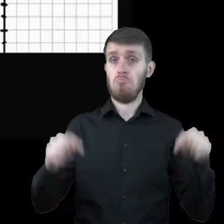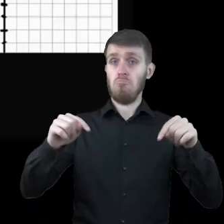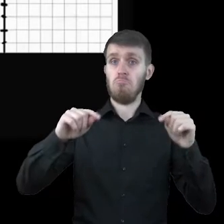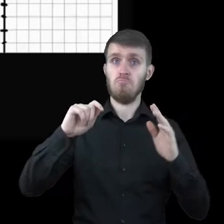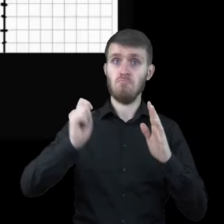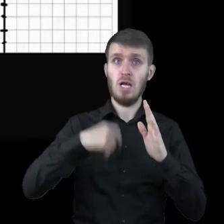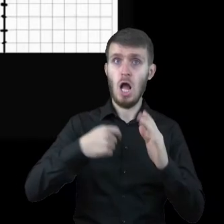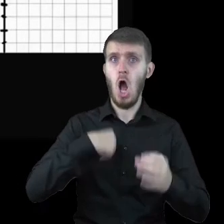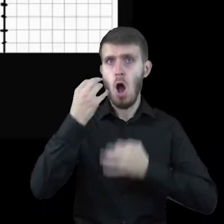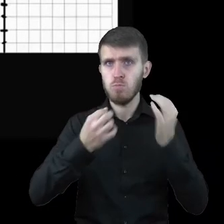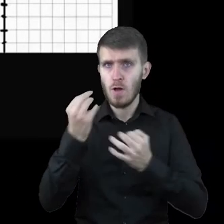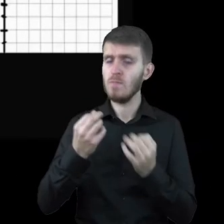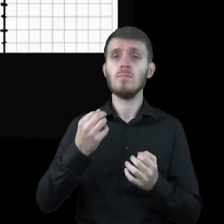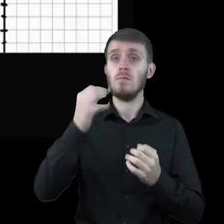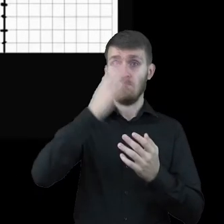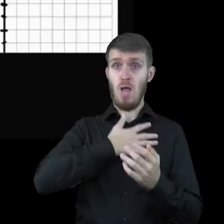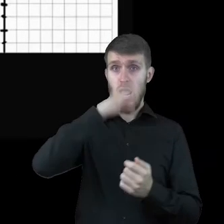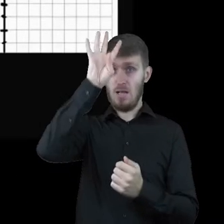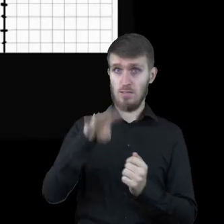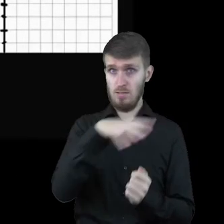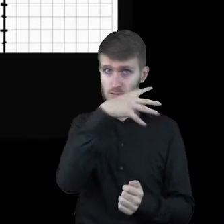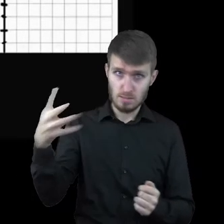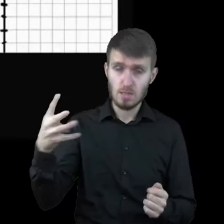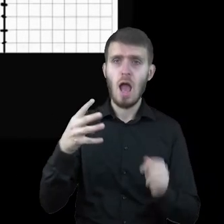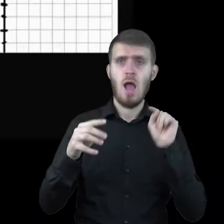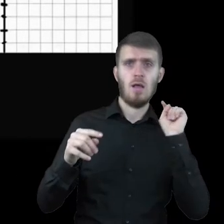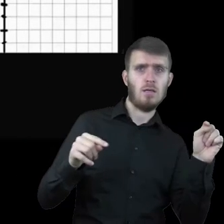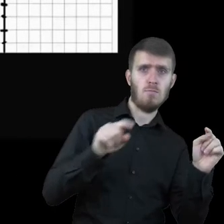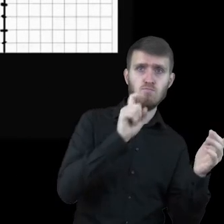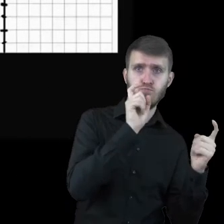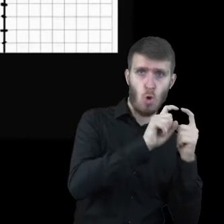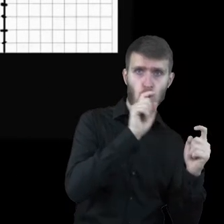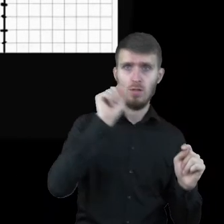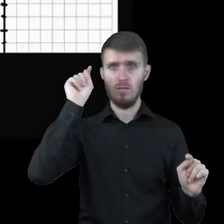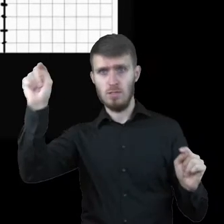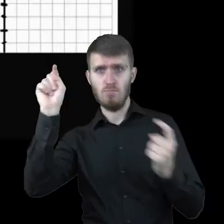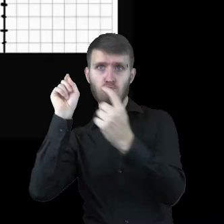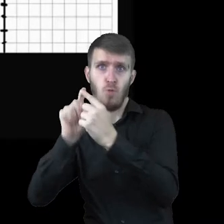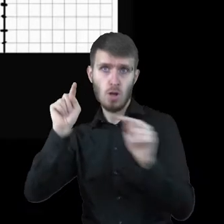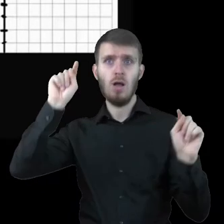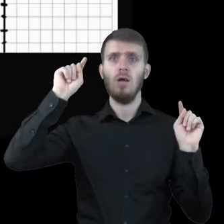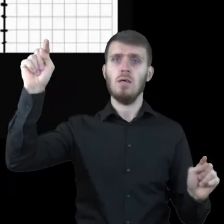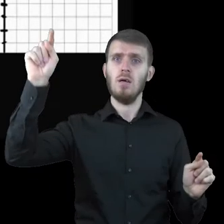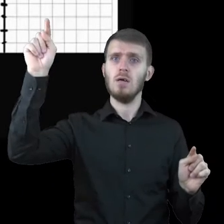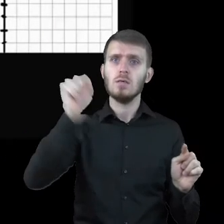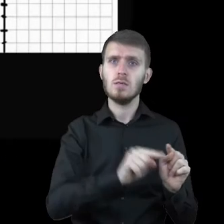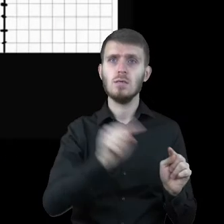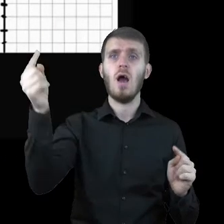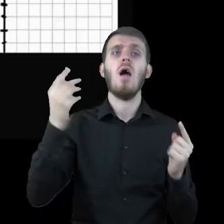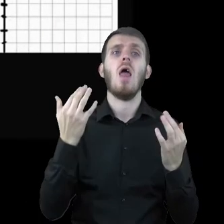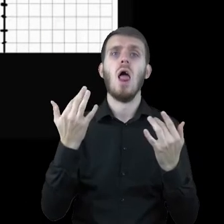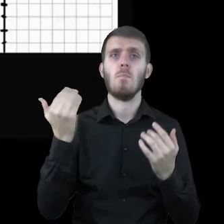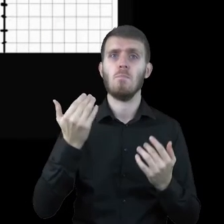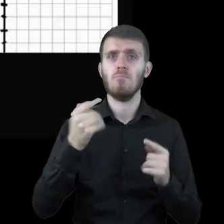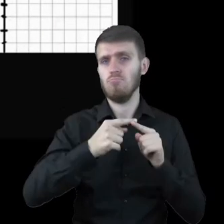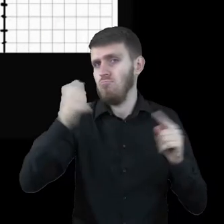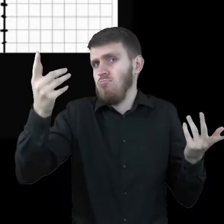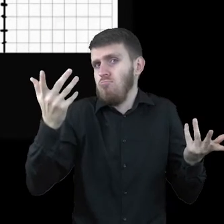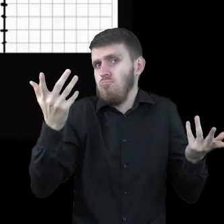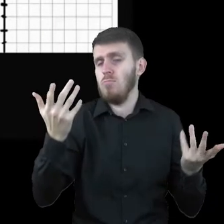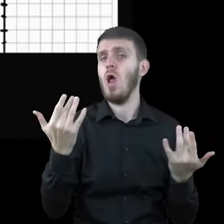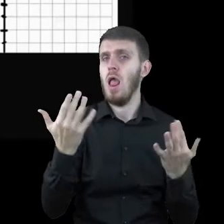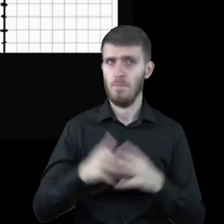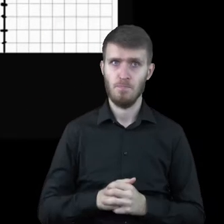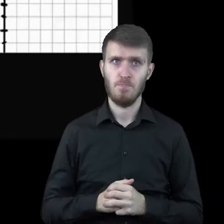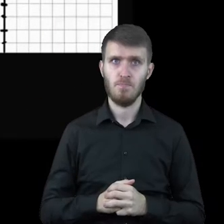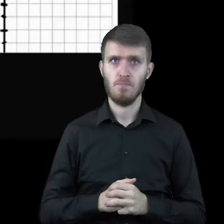W tym filmie opowiem Ci, jak obliczyć odległość między punktami na płaszczyźnie. Czyli mamy punkty w układzie współrzędnych,